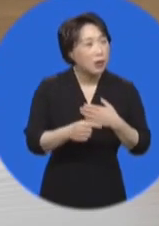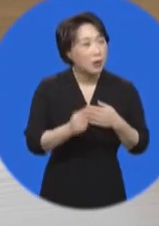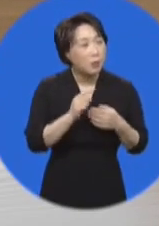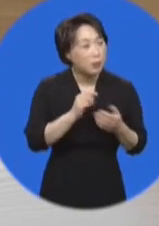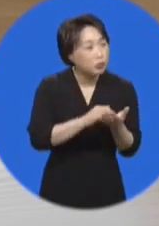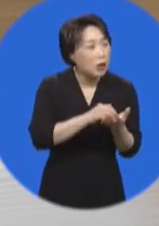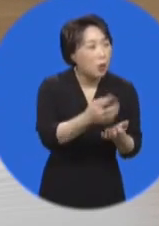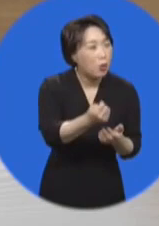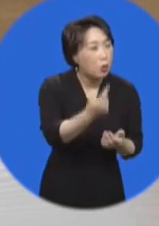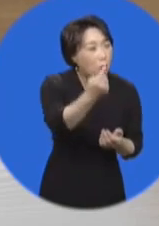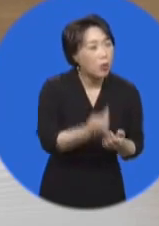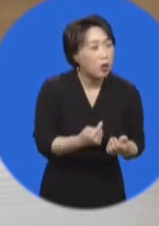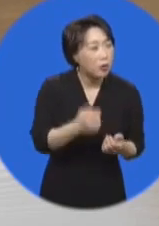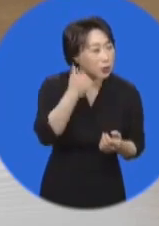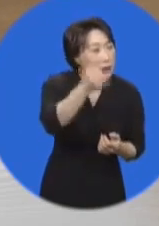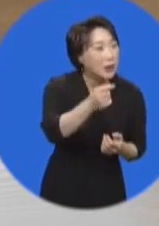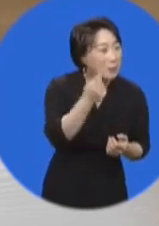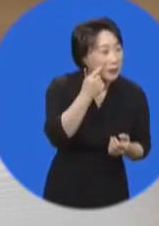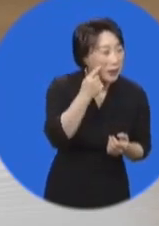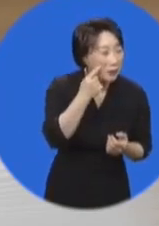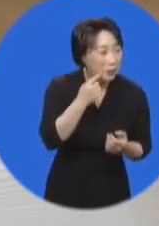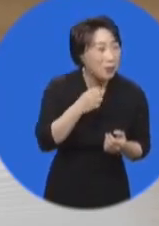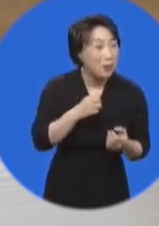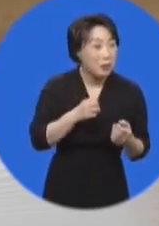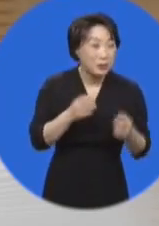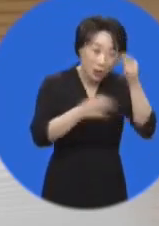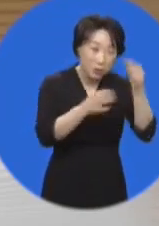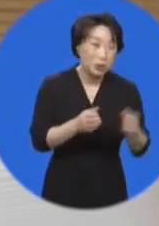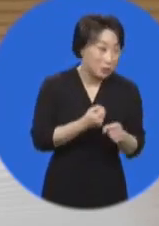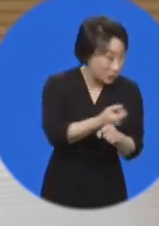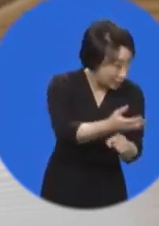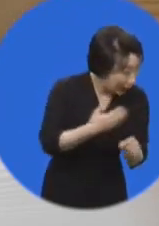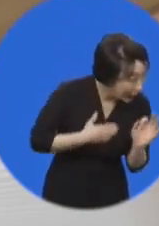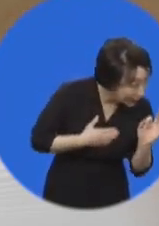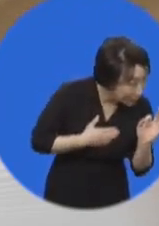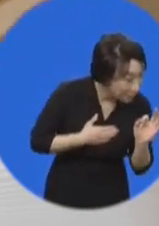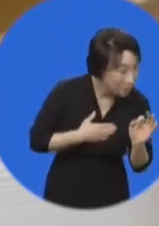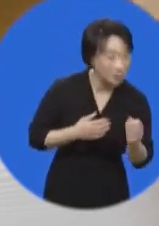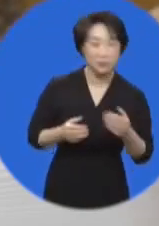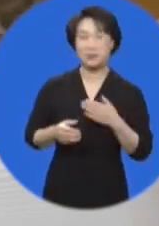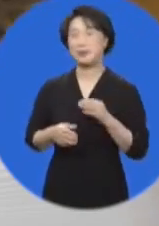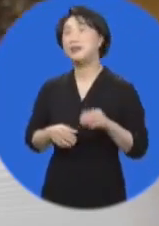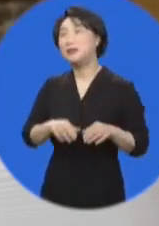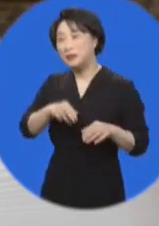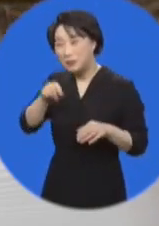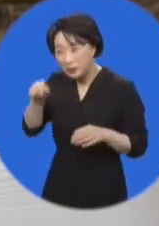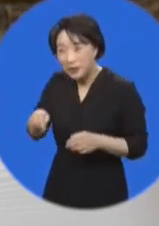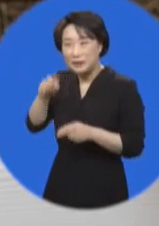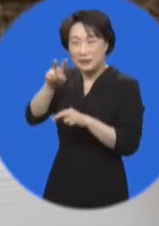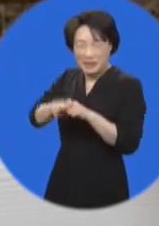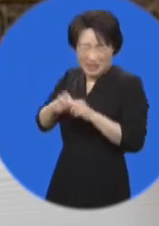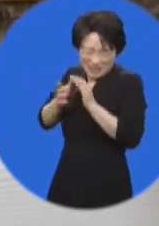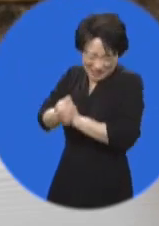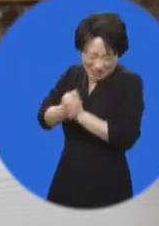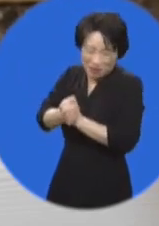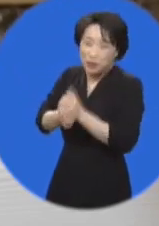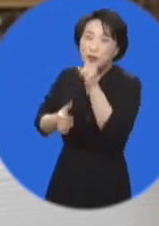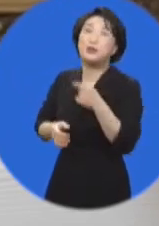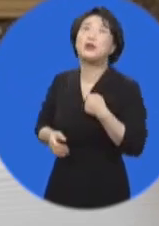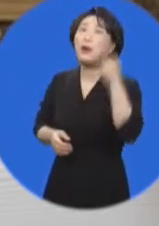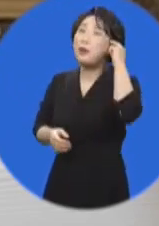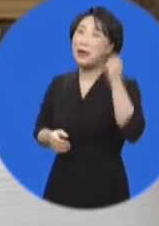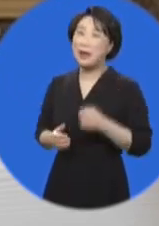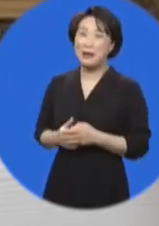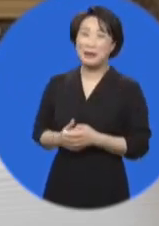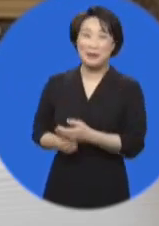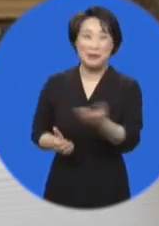예? 말 좀 해줘. 그래 가면서 나도 기도 오고 그거 왜 그러고 있어요? 왜 그러고 있어요?